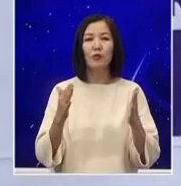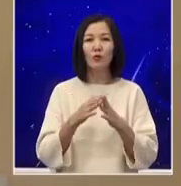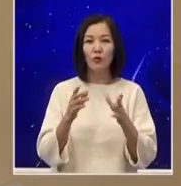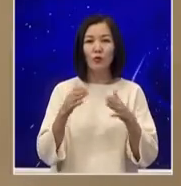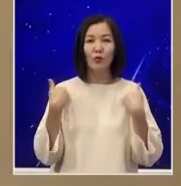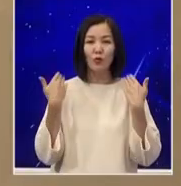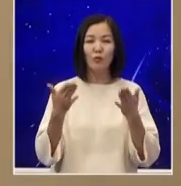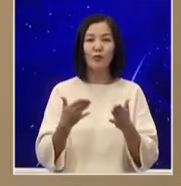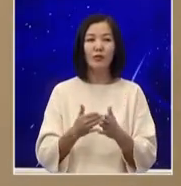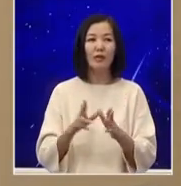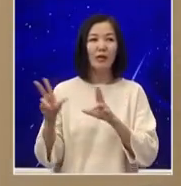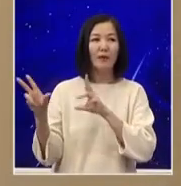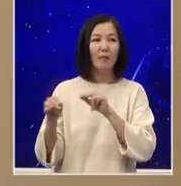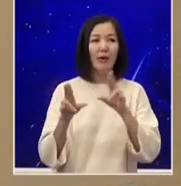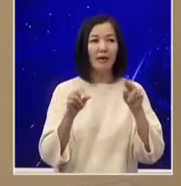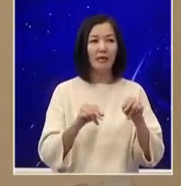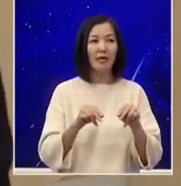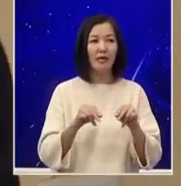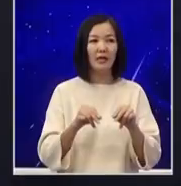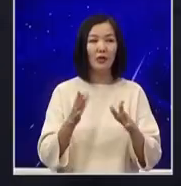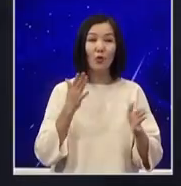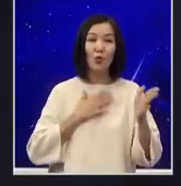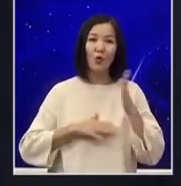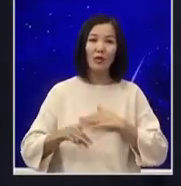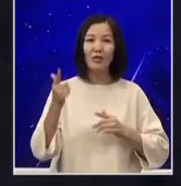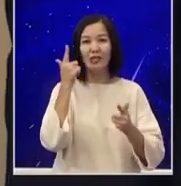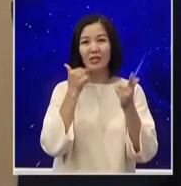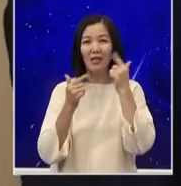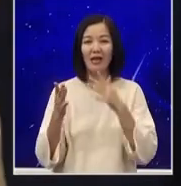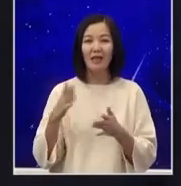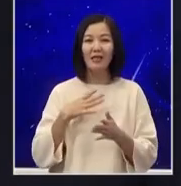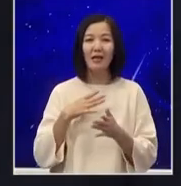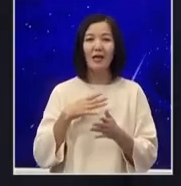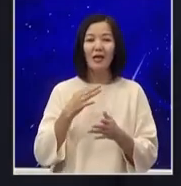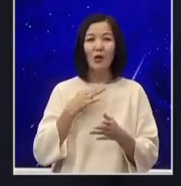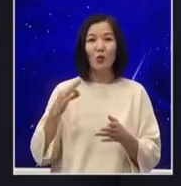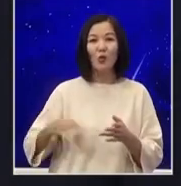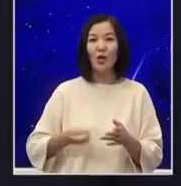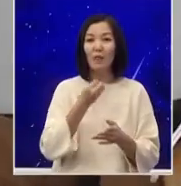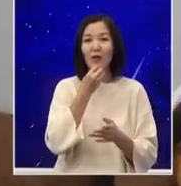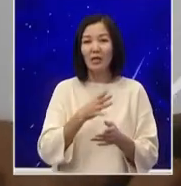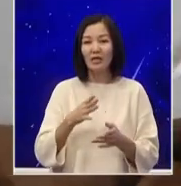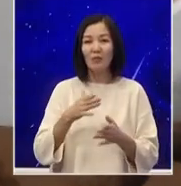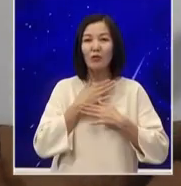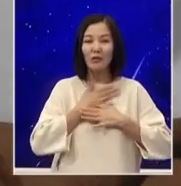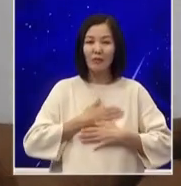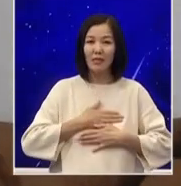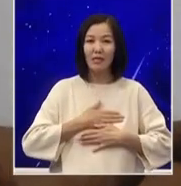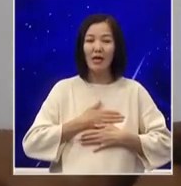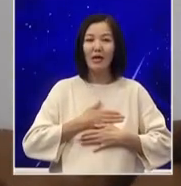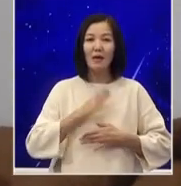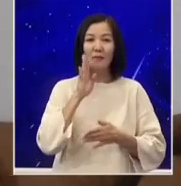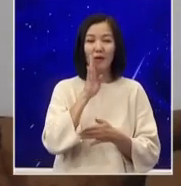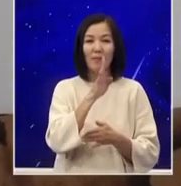болсын. Мұндай бақытқа кенелген Әсел Қамбарова қуаныштың көз жасына ерік берді. Ұлдарыма жақсы болды деп дән риза. Жалғыз басты